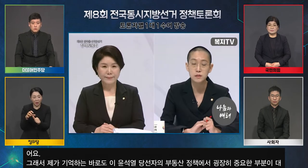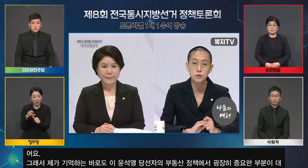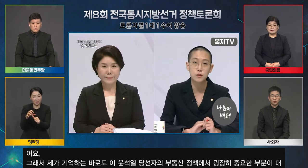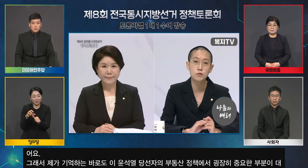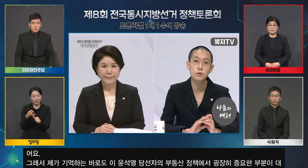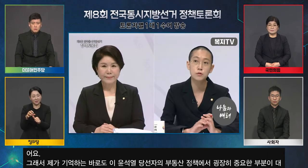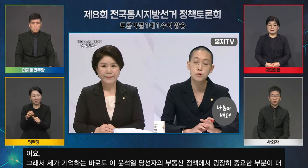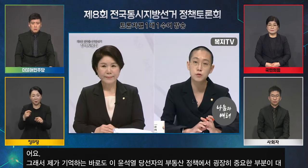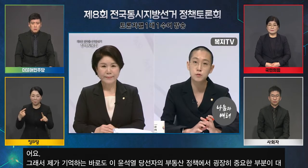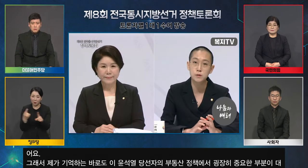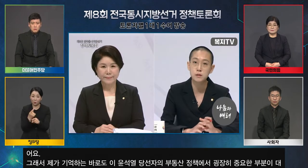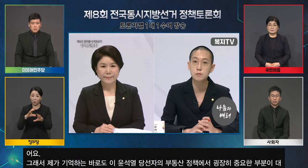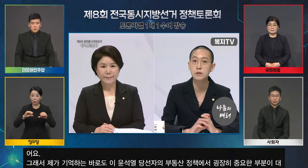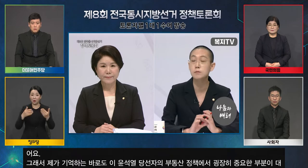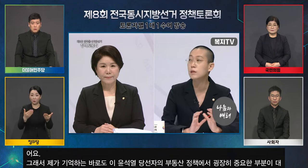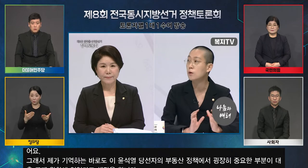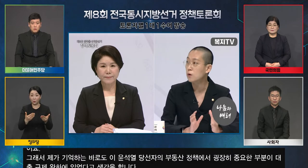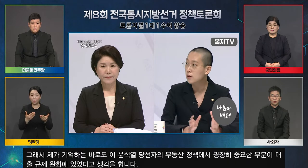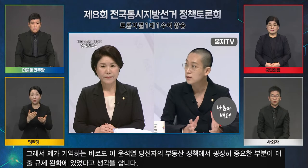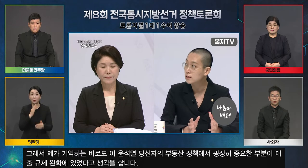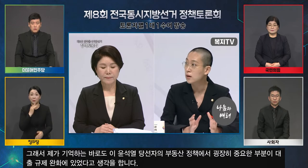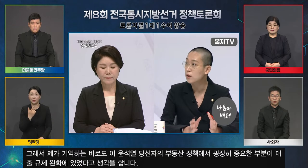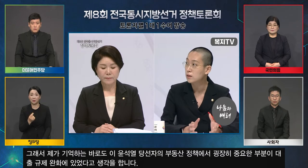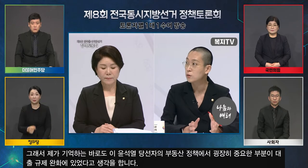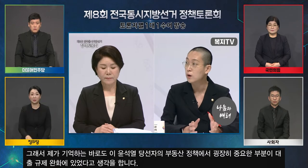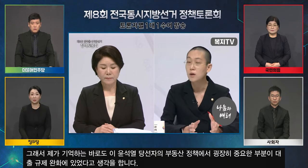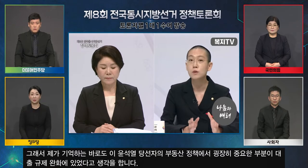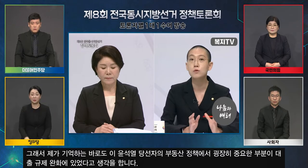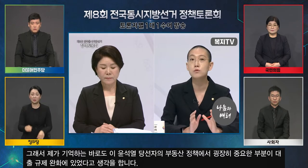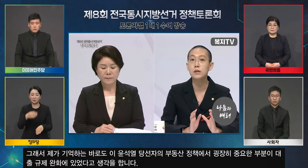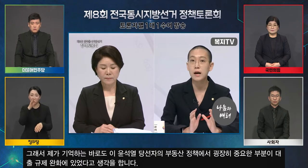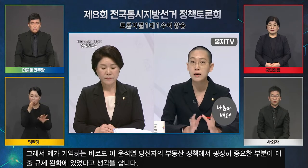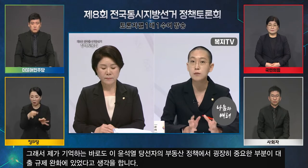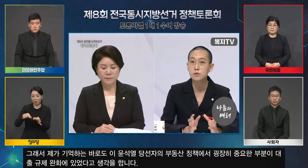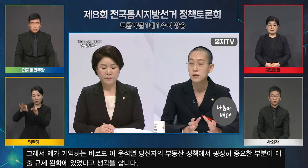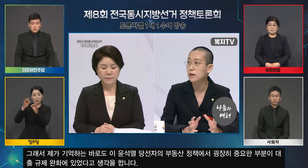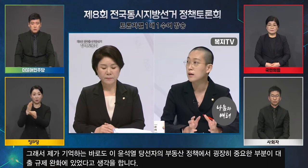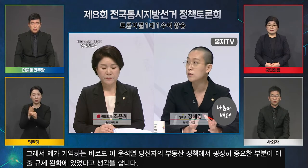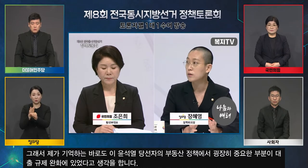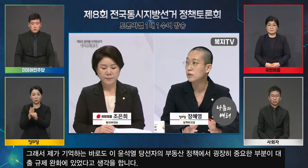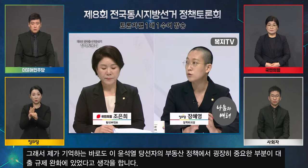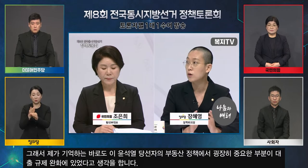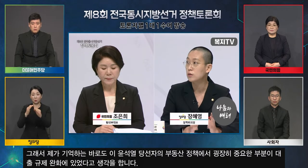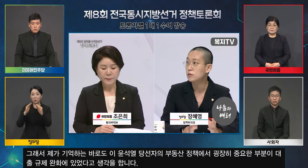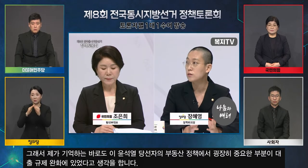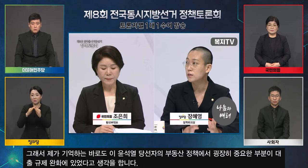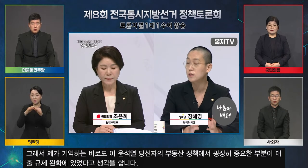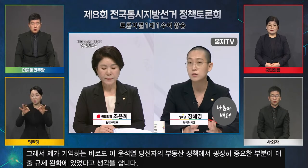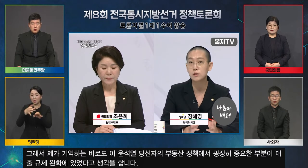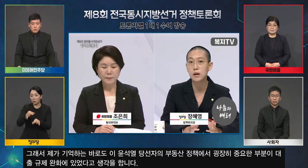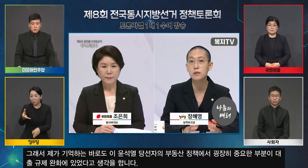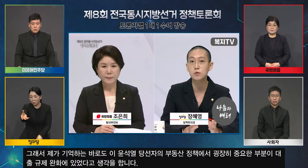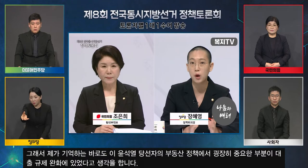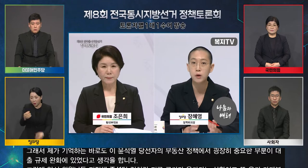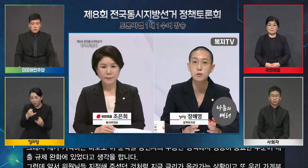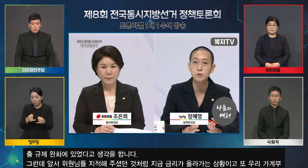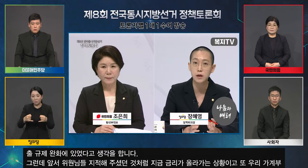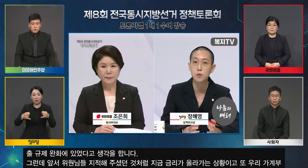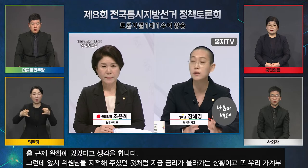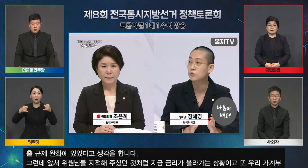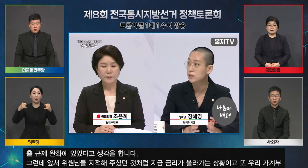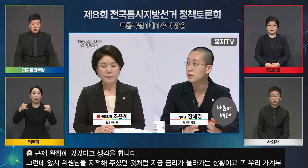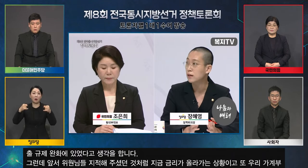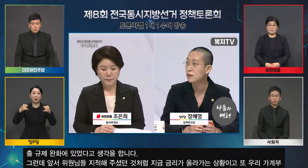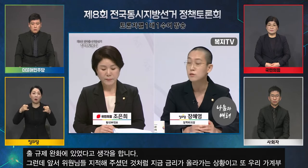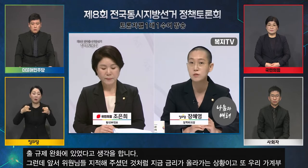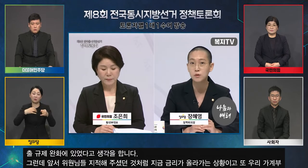의원님들 지적해 주셨던 것처럼 지금 금리가 올라가는 상황이고 또 우리 가계부채가 굉장히 우리 거시경제에 있어서의 하나의 뇌관으로